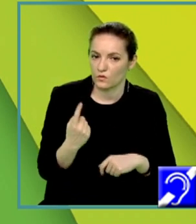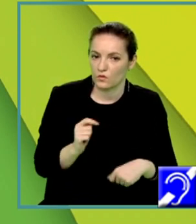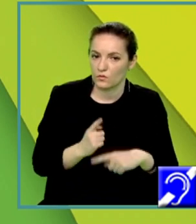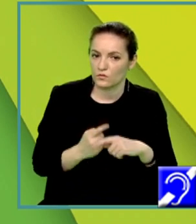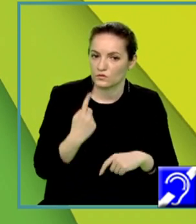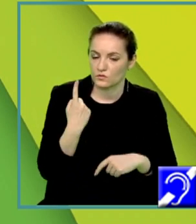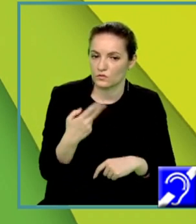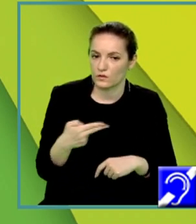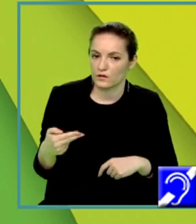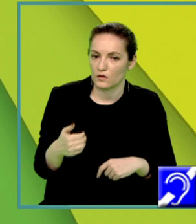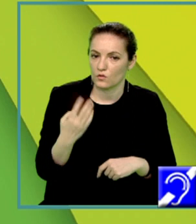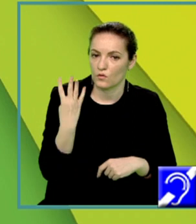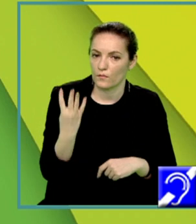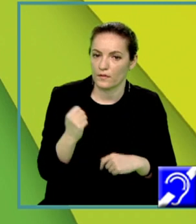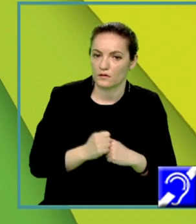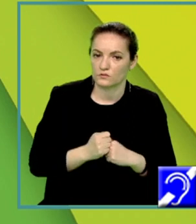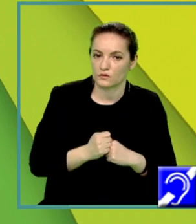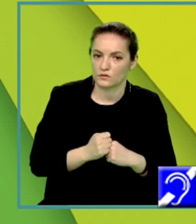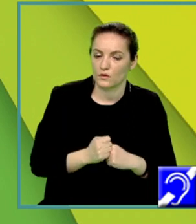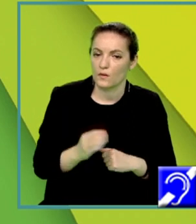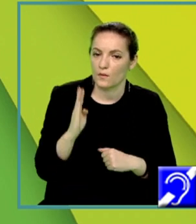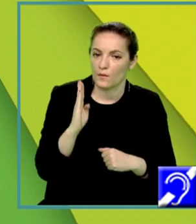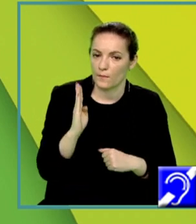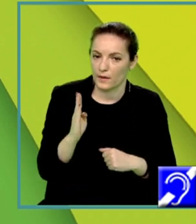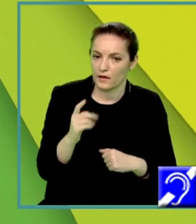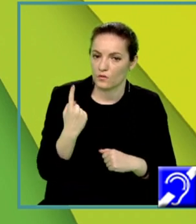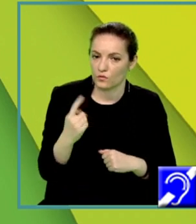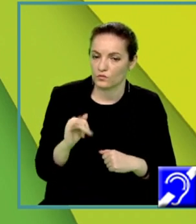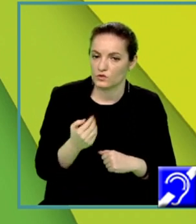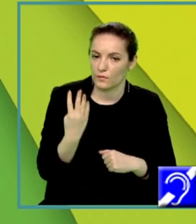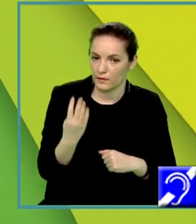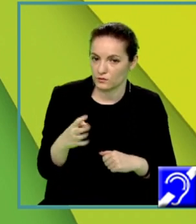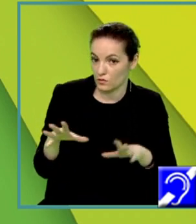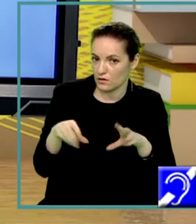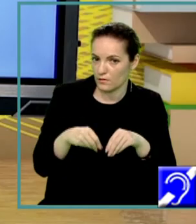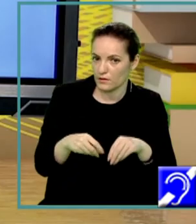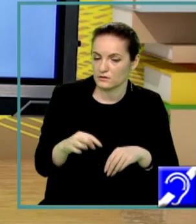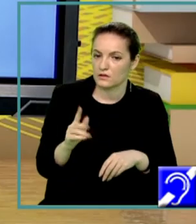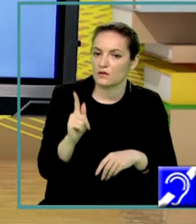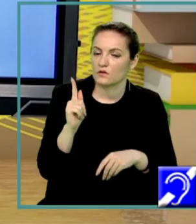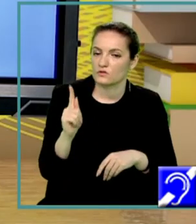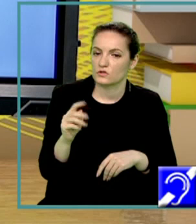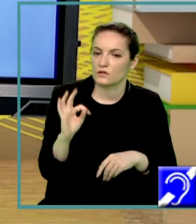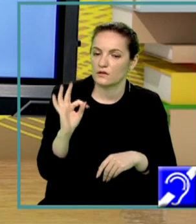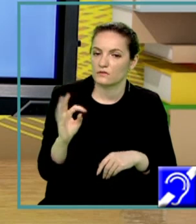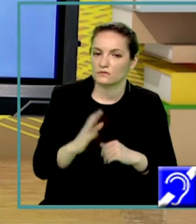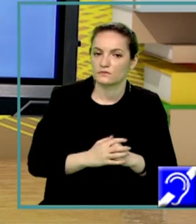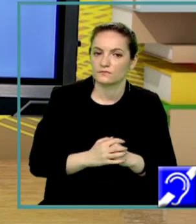adică 4, deci punctul B mare de coordonate 1 și 4 aparține graficului funcției F.